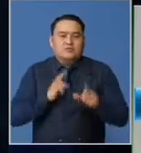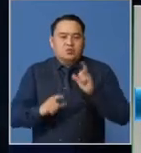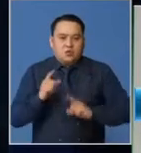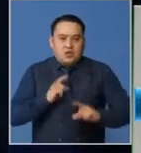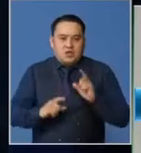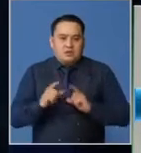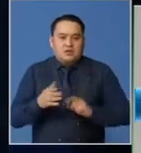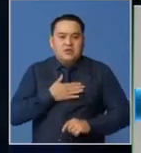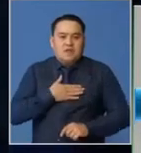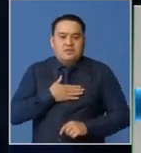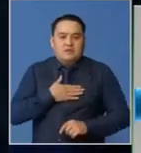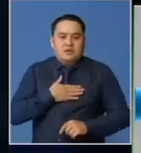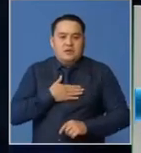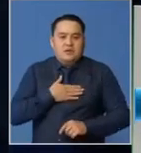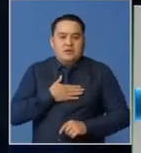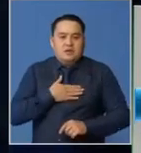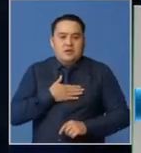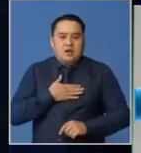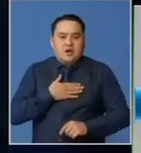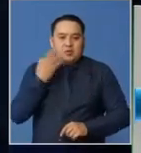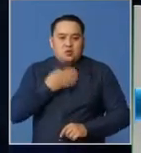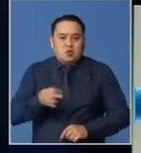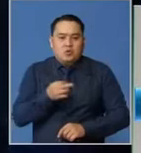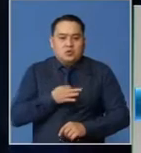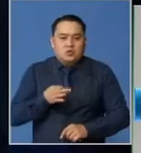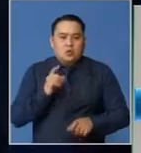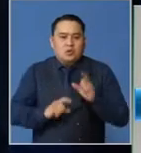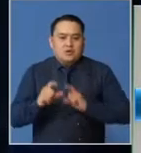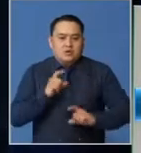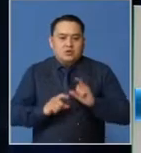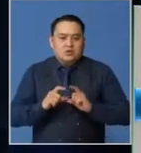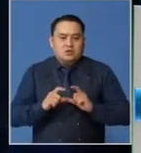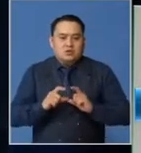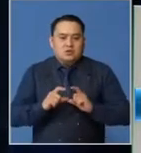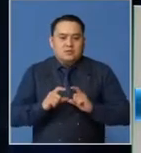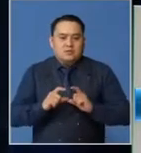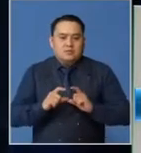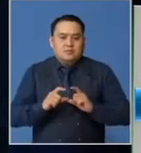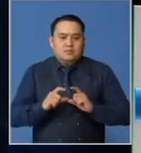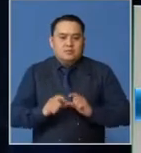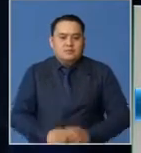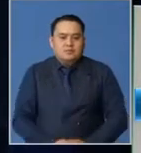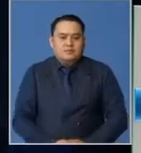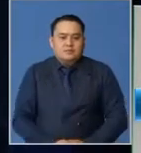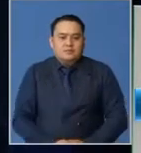студентов нашего Жицуйского государственного университета имени Жан Сугурова.